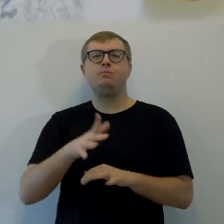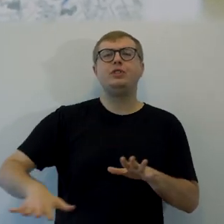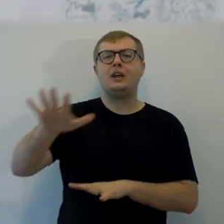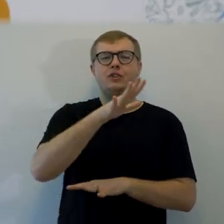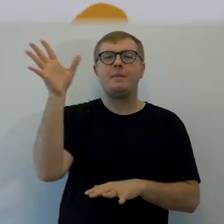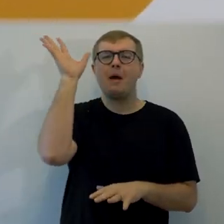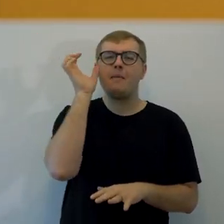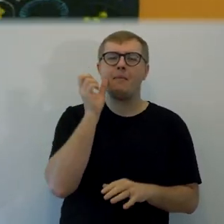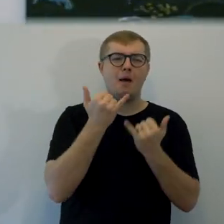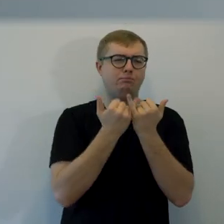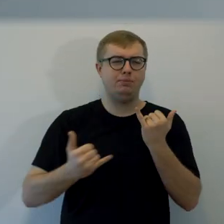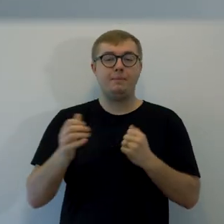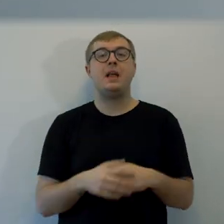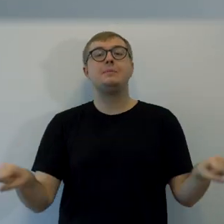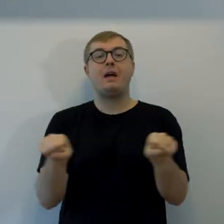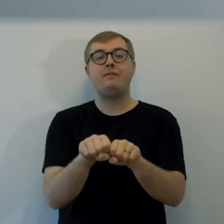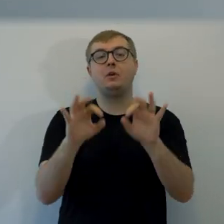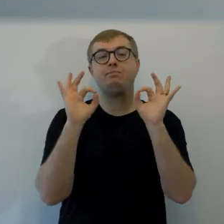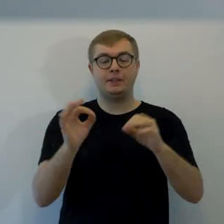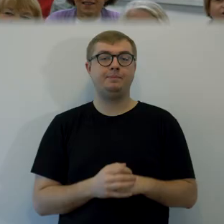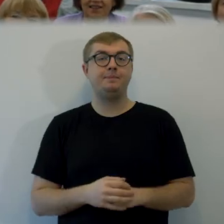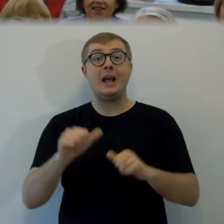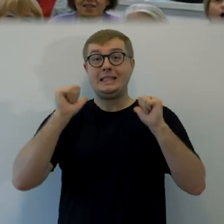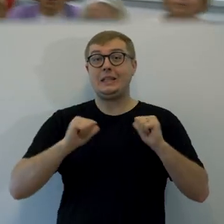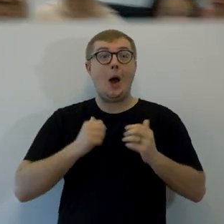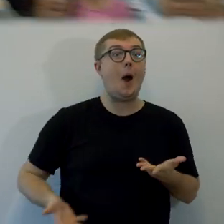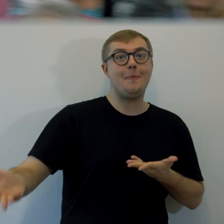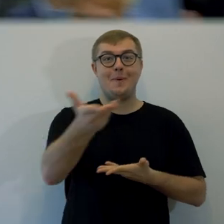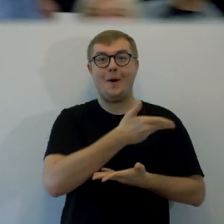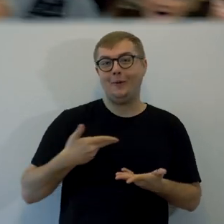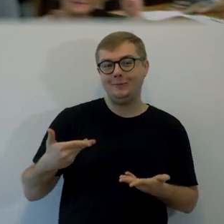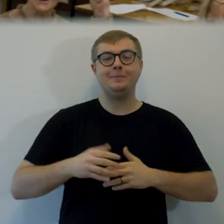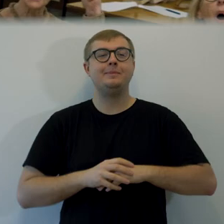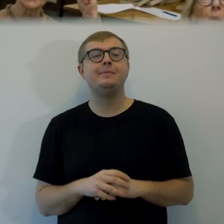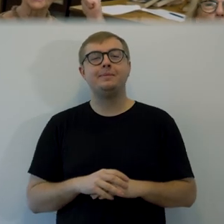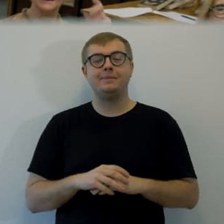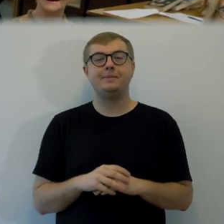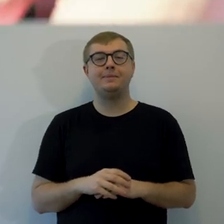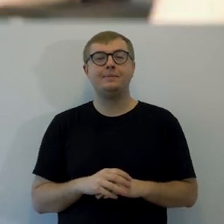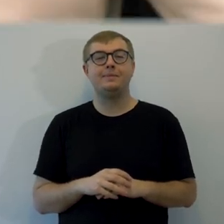To przestrzeń wielozmysłowa. Słuszna sprawiedliwość. To bycie sobą.